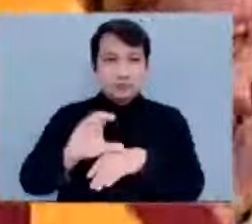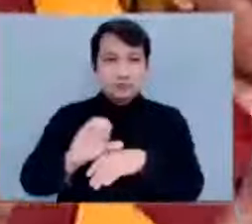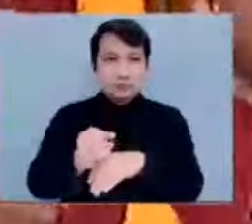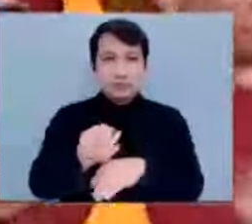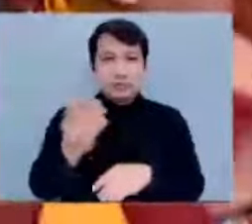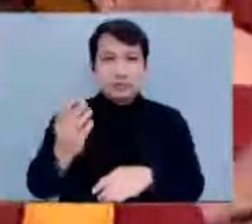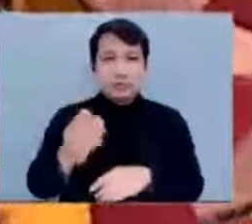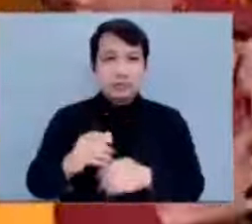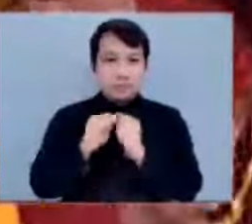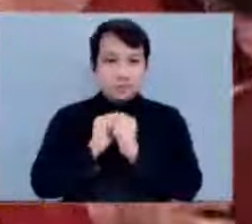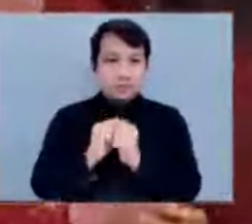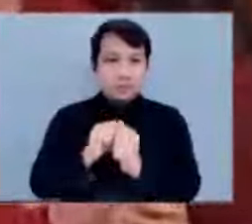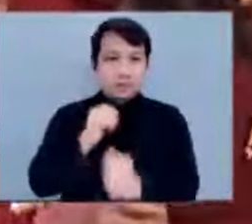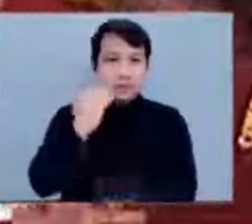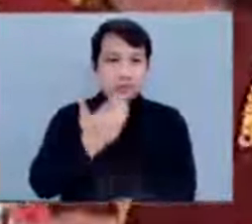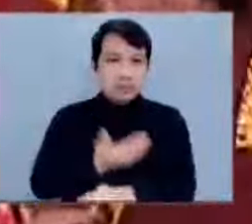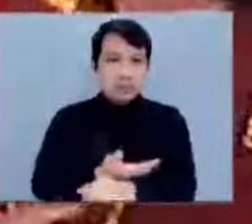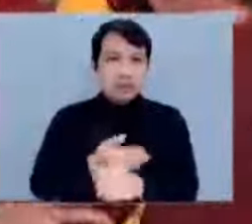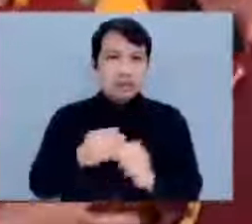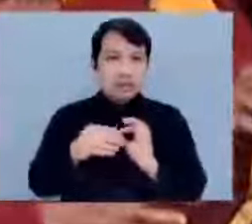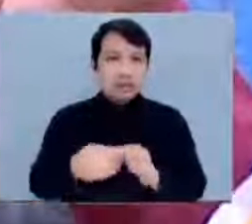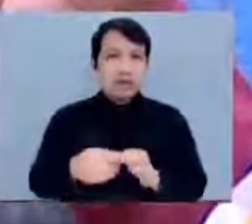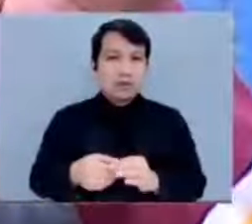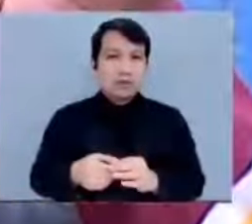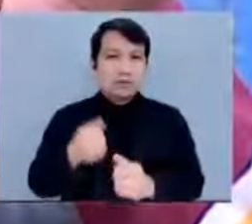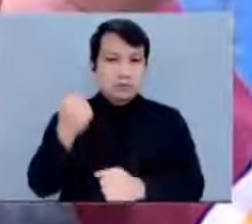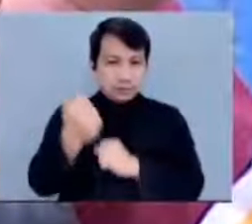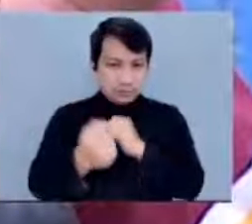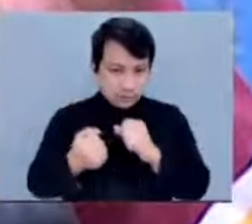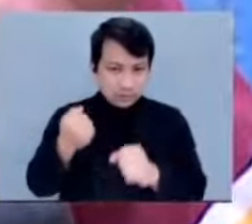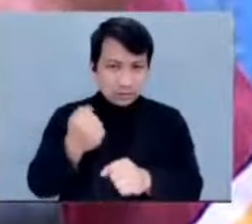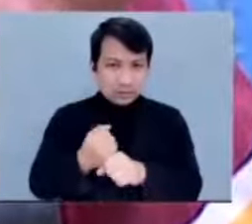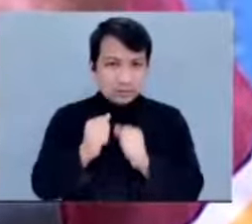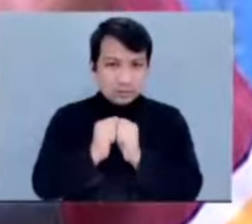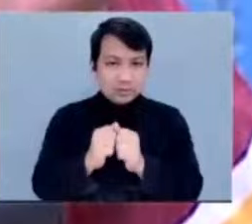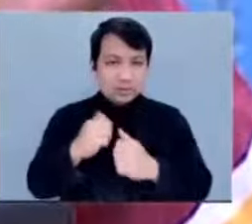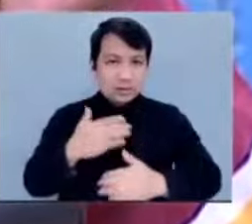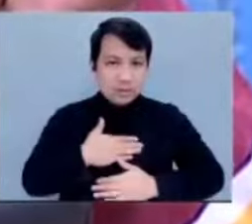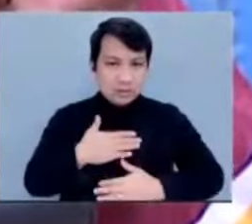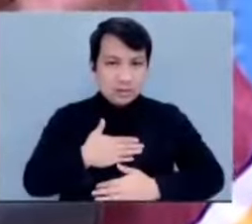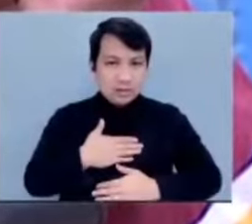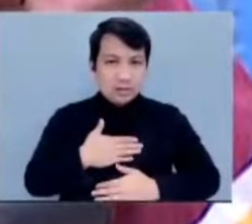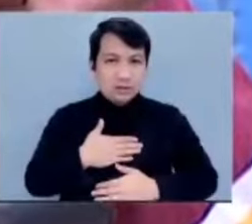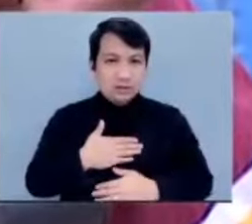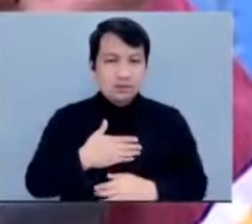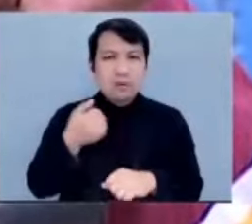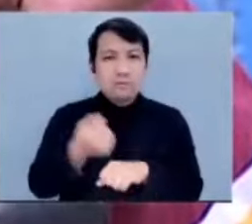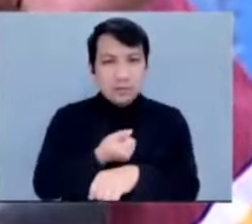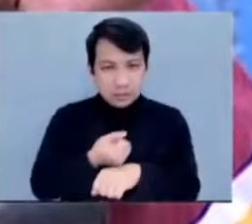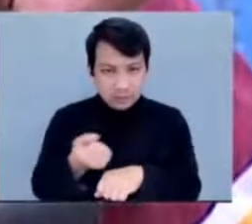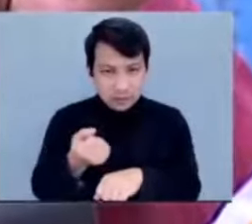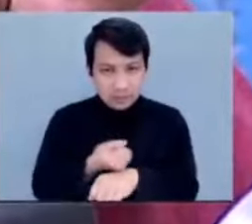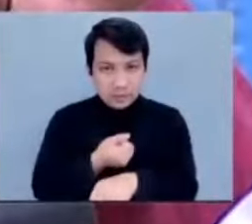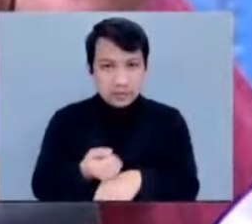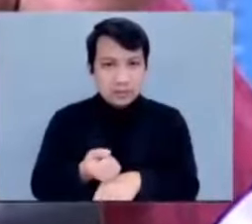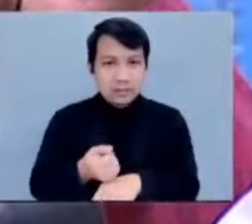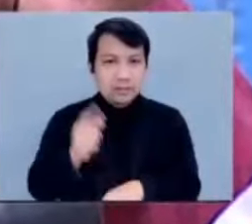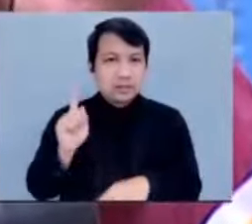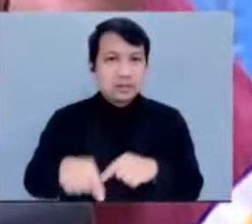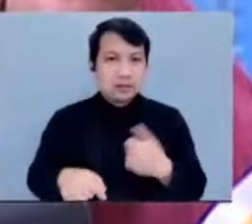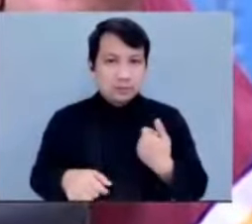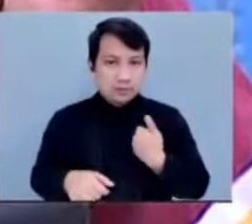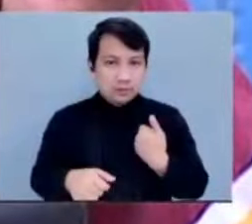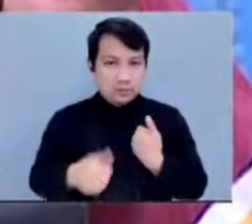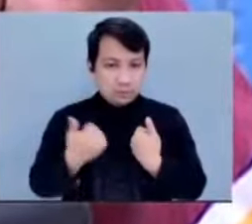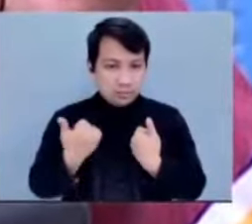ang kanilang mga anak. Ang sacrifice na medyo mahirap, na masaya kasi mahirap of course, ay hindi lang sarili ko ang iisipin ko ngayon.